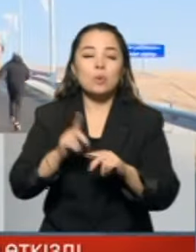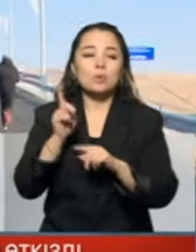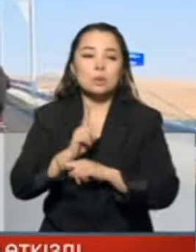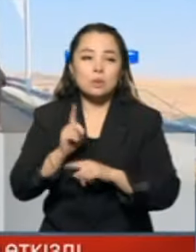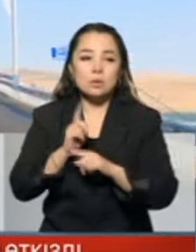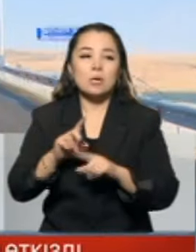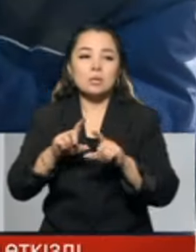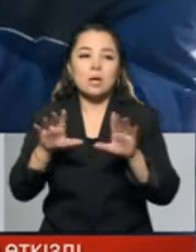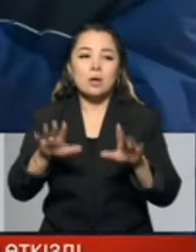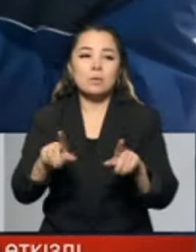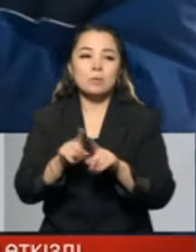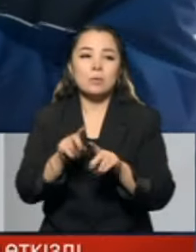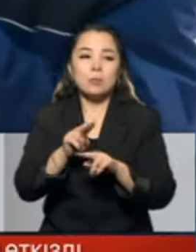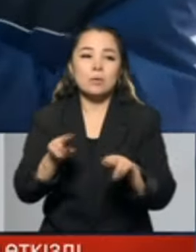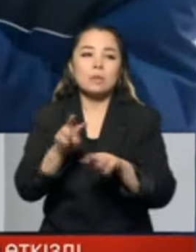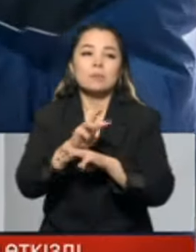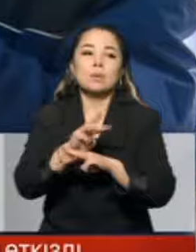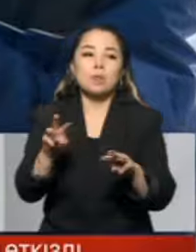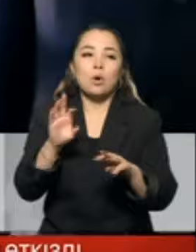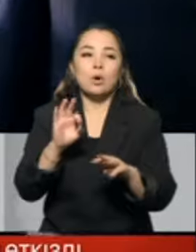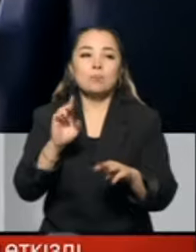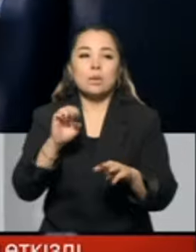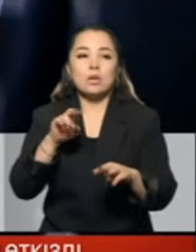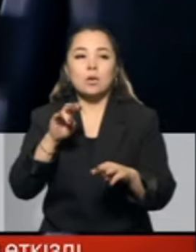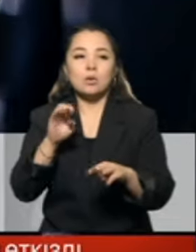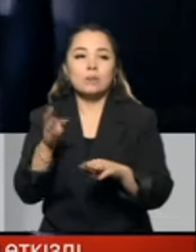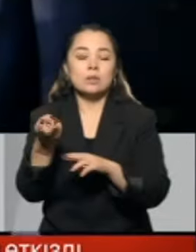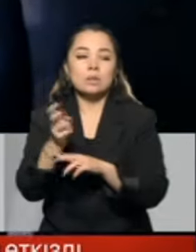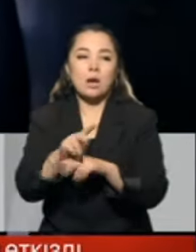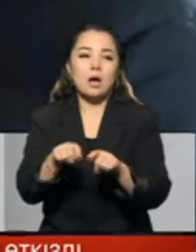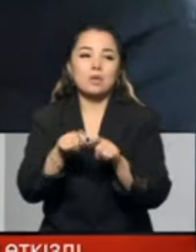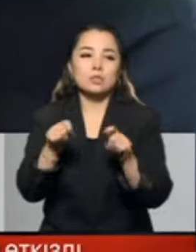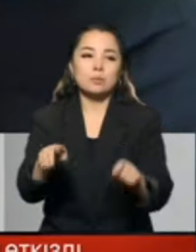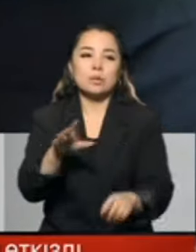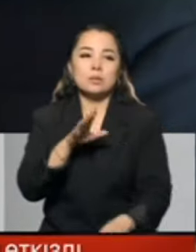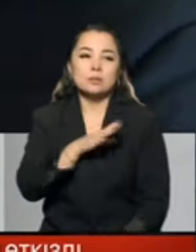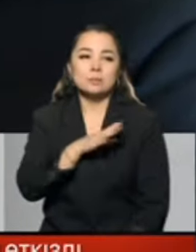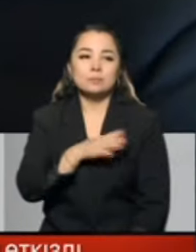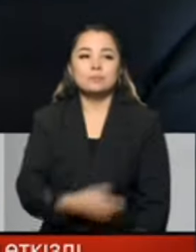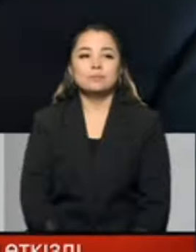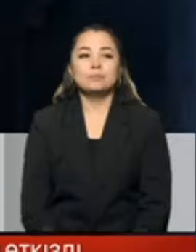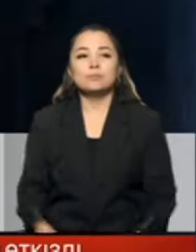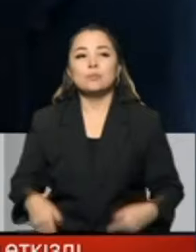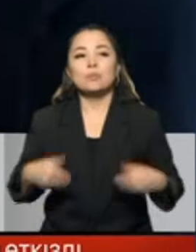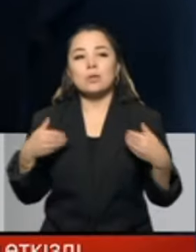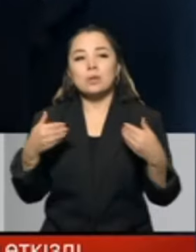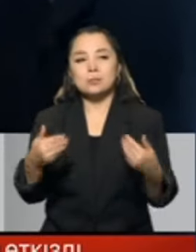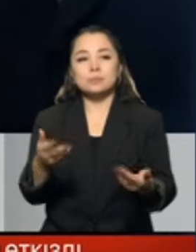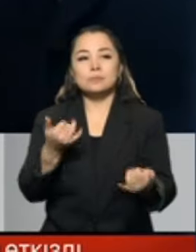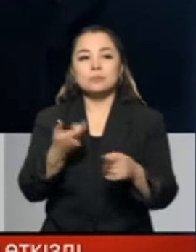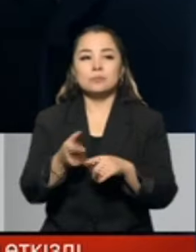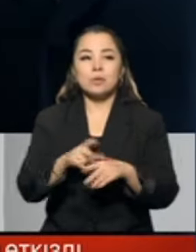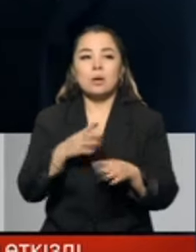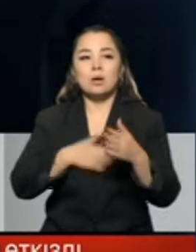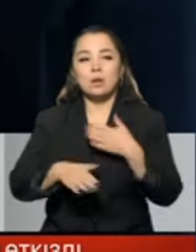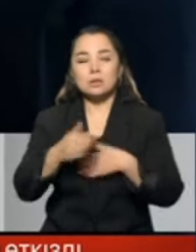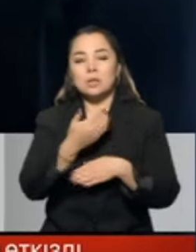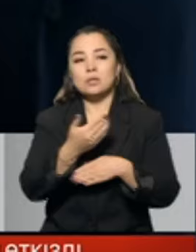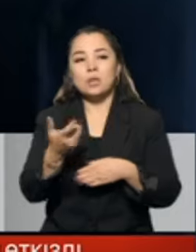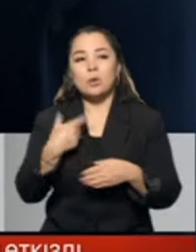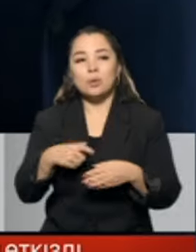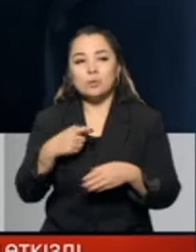күткен нысанды бүгін премьер-министр Олжас Бектенов ашып берді. Құтты болсын. Ең қуаныштысы ол